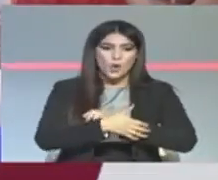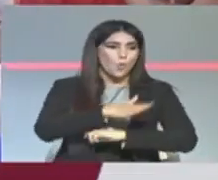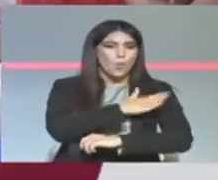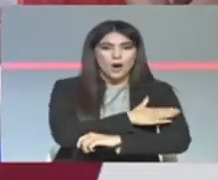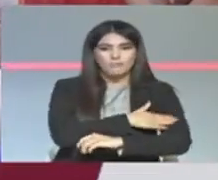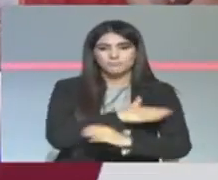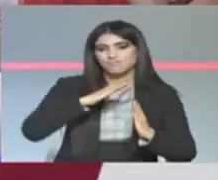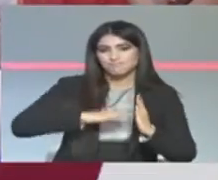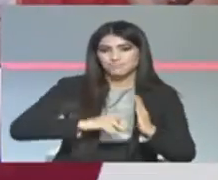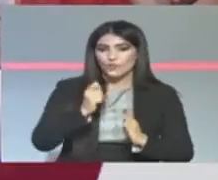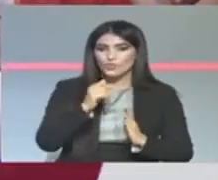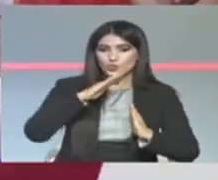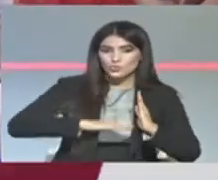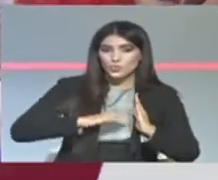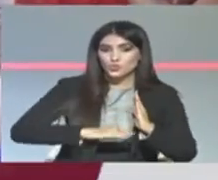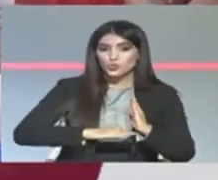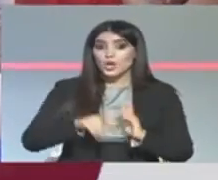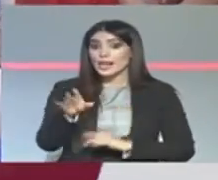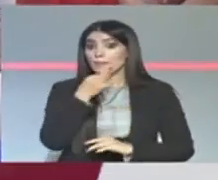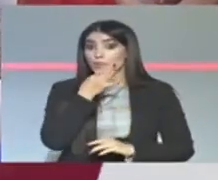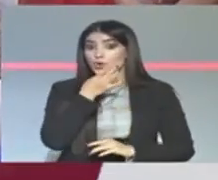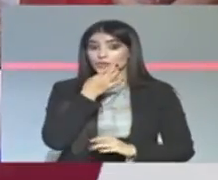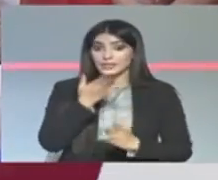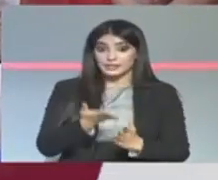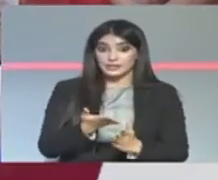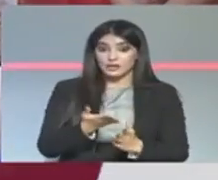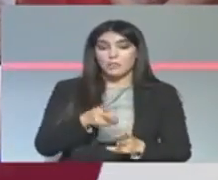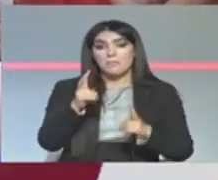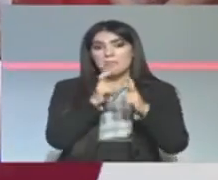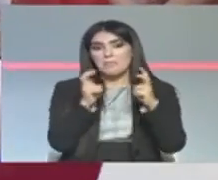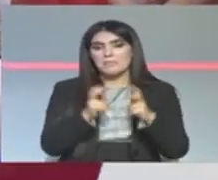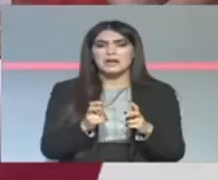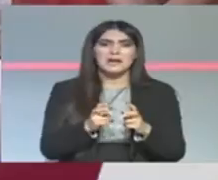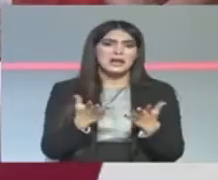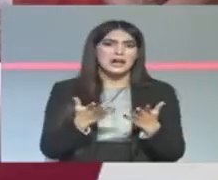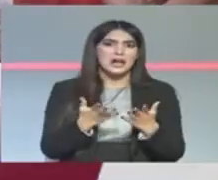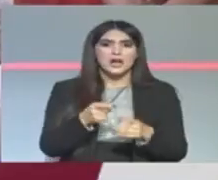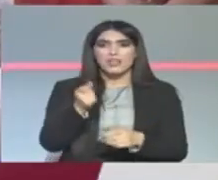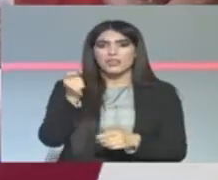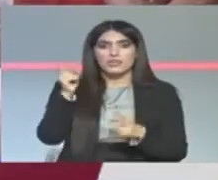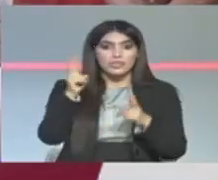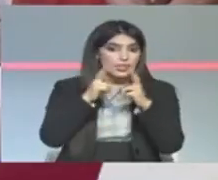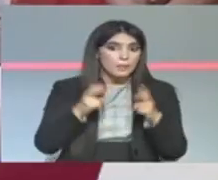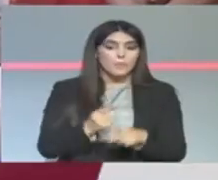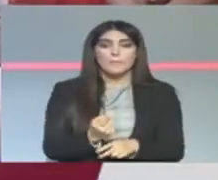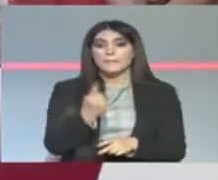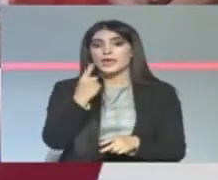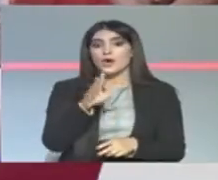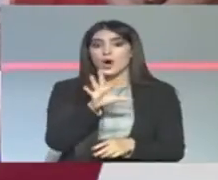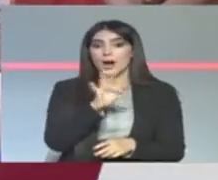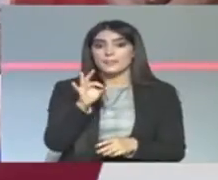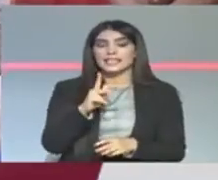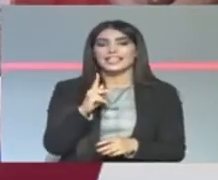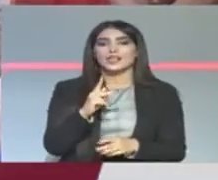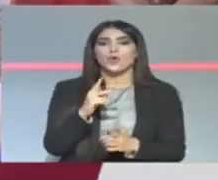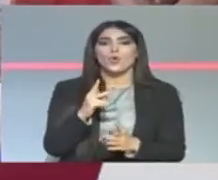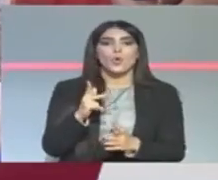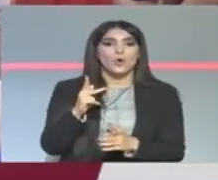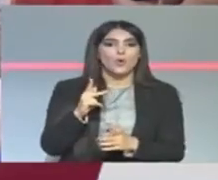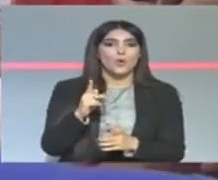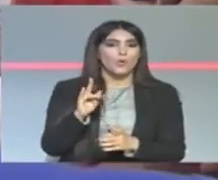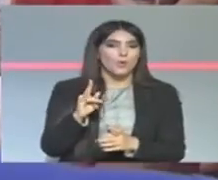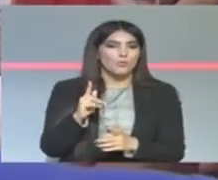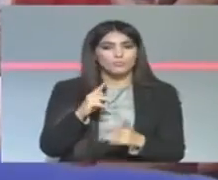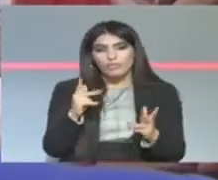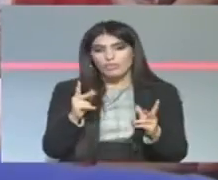من المستهلكين اليوم يستهلك وما بين اه مائه و مائه وخمسين كيلو بشهر يعني الف وثمان